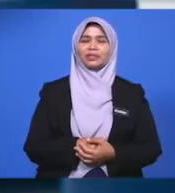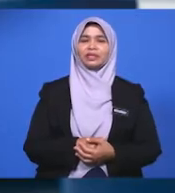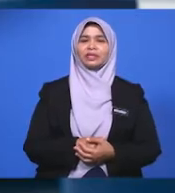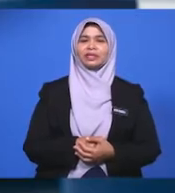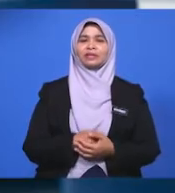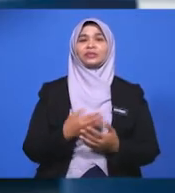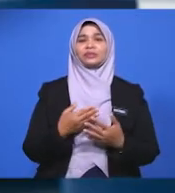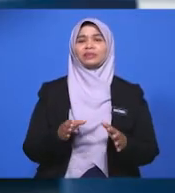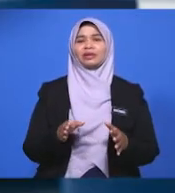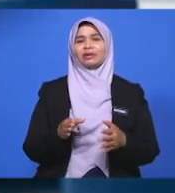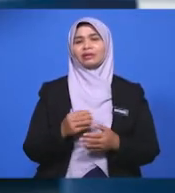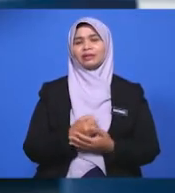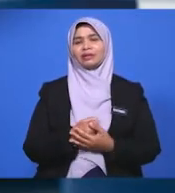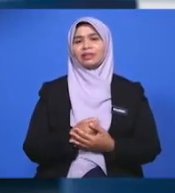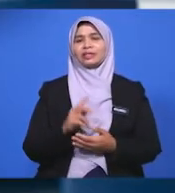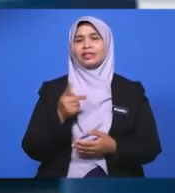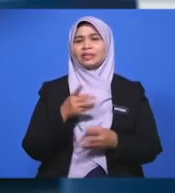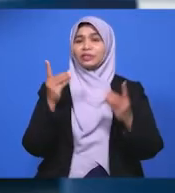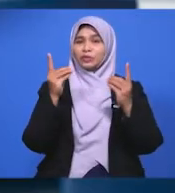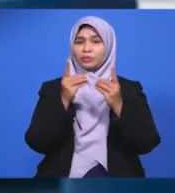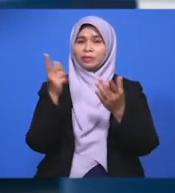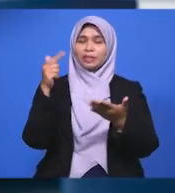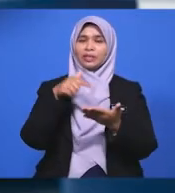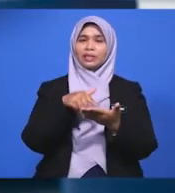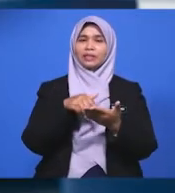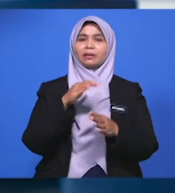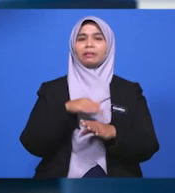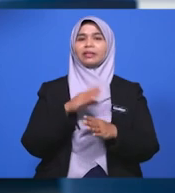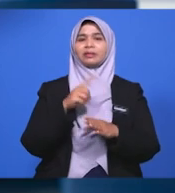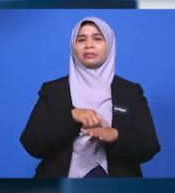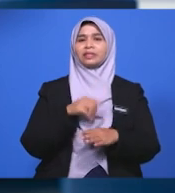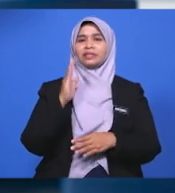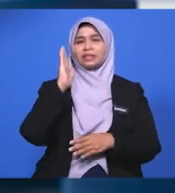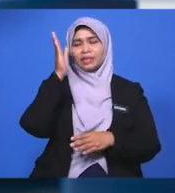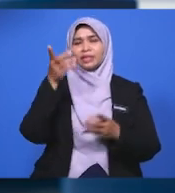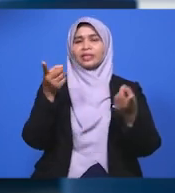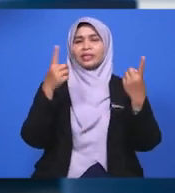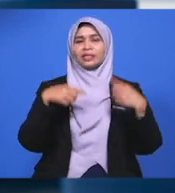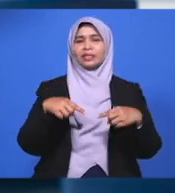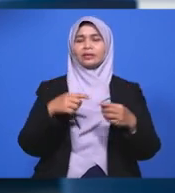Sudah semestinya. Kita jumpa lagi pada masa akan